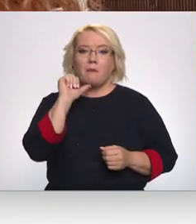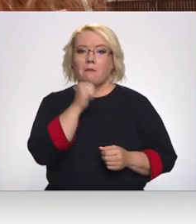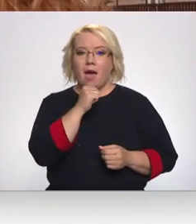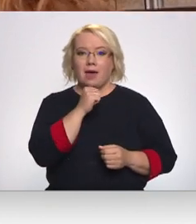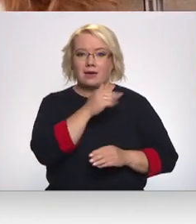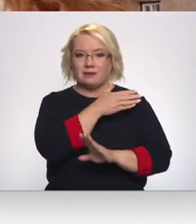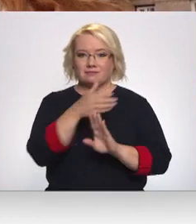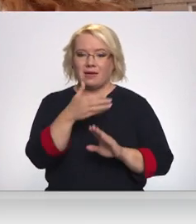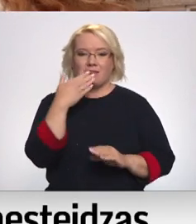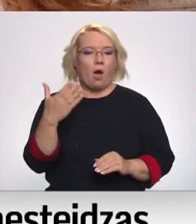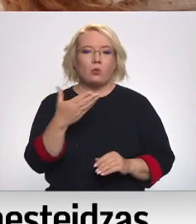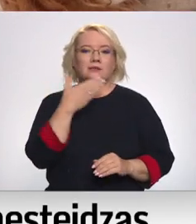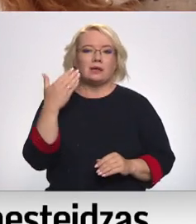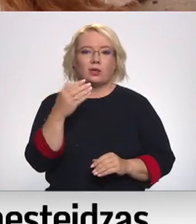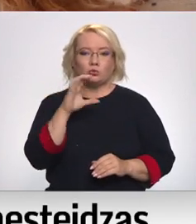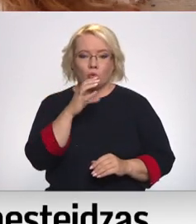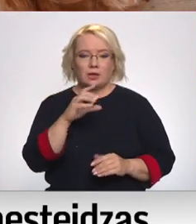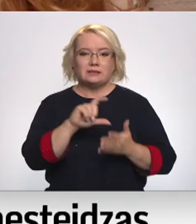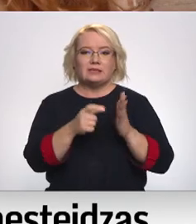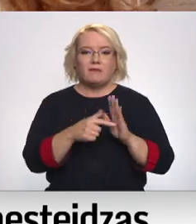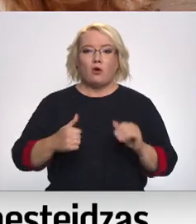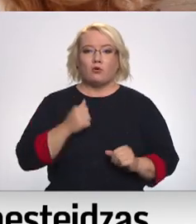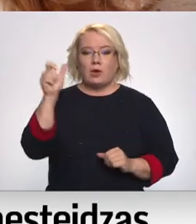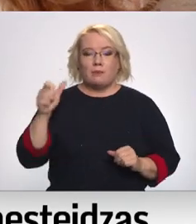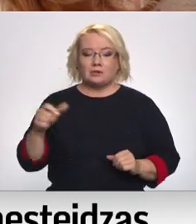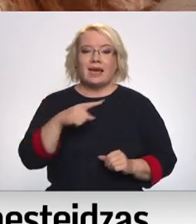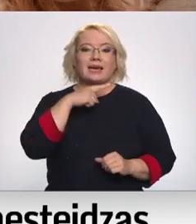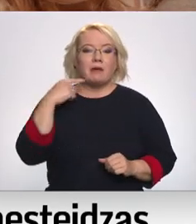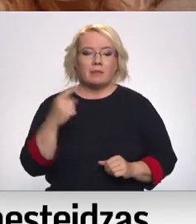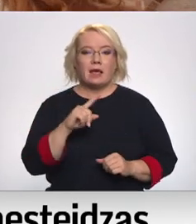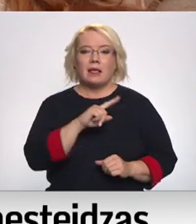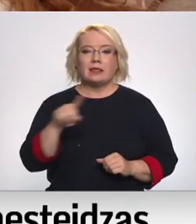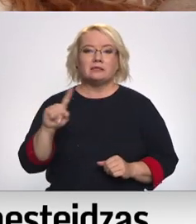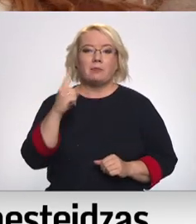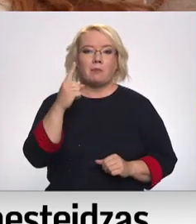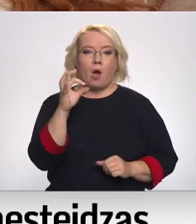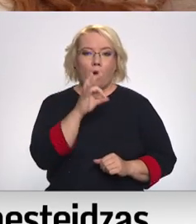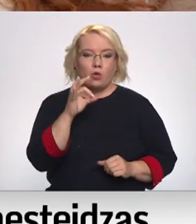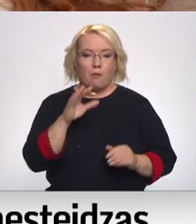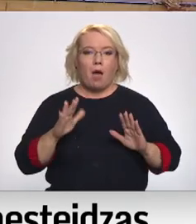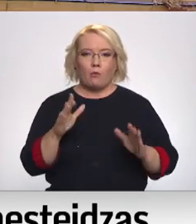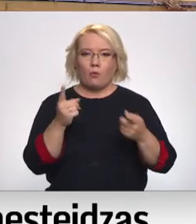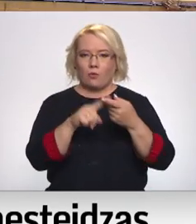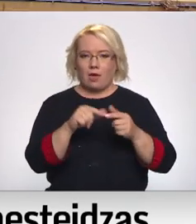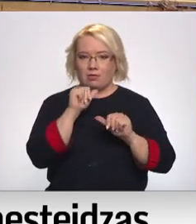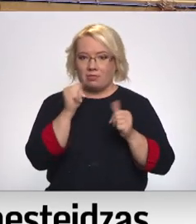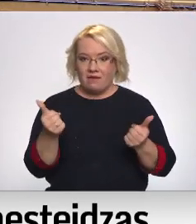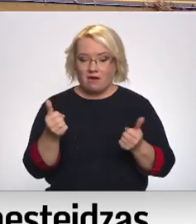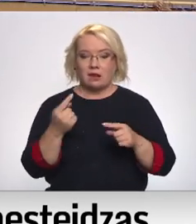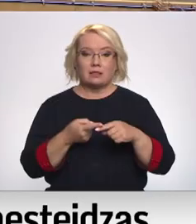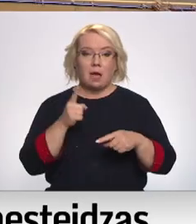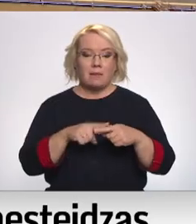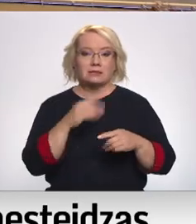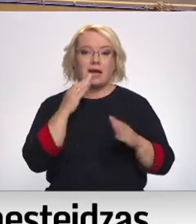ūdens, dzīvokļu īpašnieki, pat ja gribētu, līdz 1. Oktobrim pie apkures pieslēgties nevar. Tas tāpēc, ka